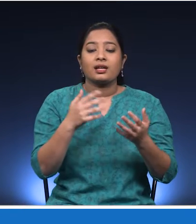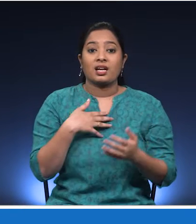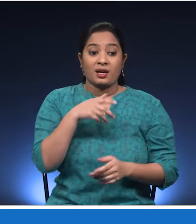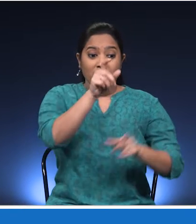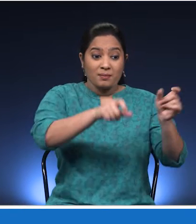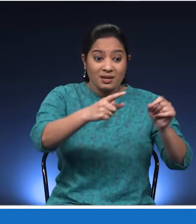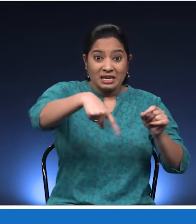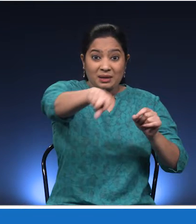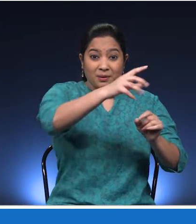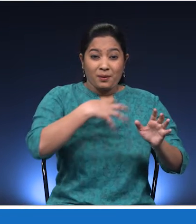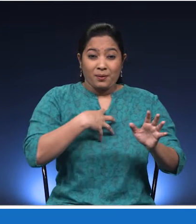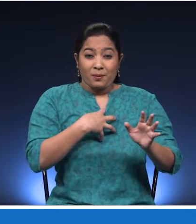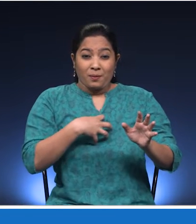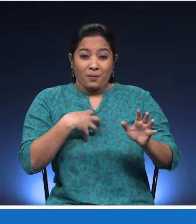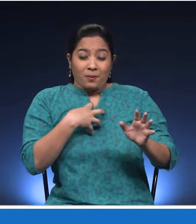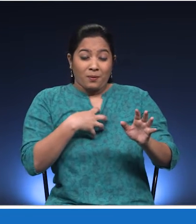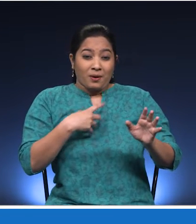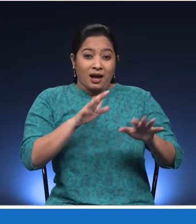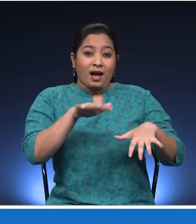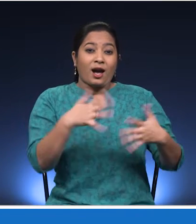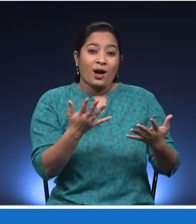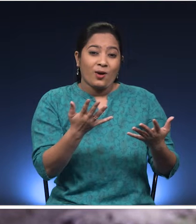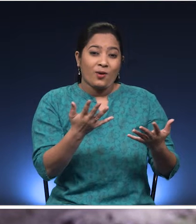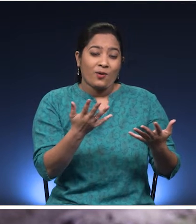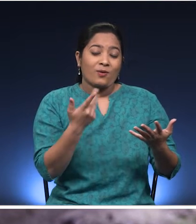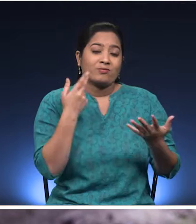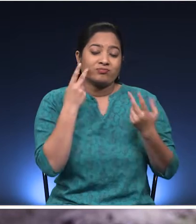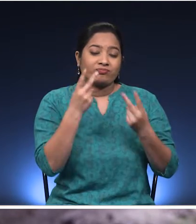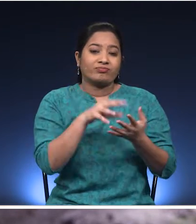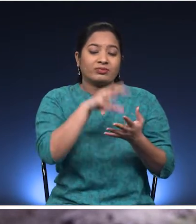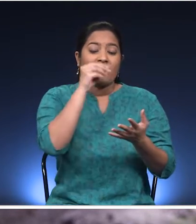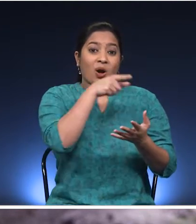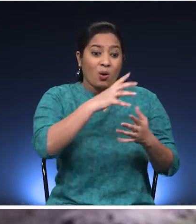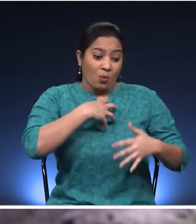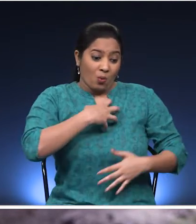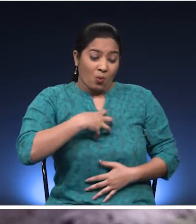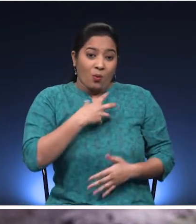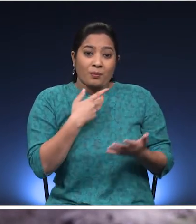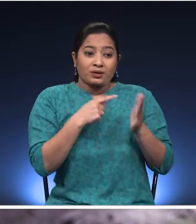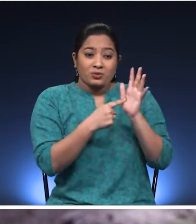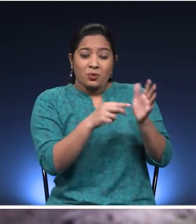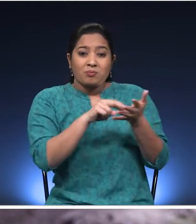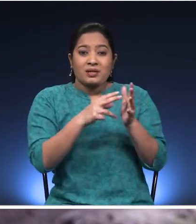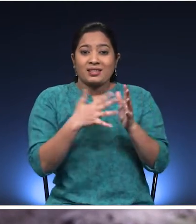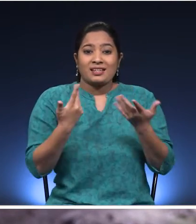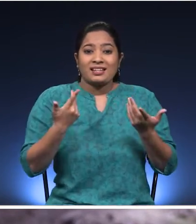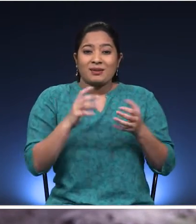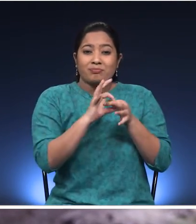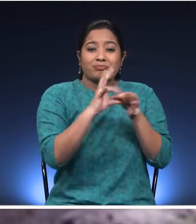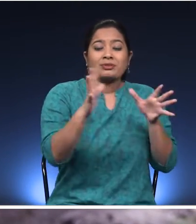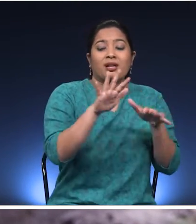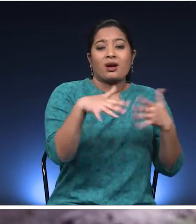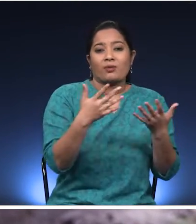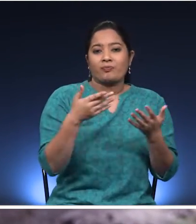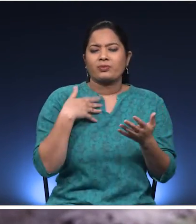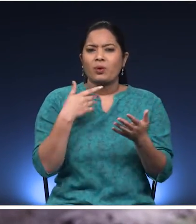है वो मनुष्यों में क्यों उत्पन्न हो जाती है और कैसे रिश्तों को खराब कर देती है। परमेश्वर के पाक